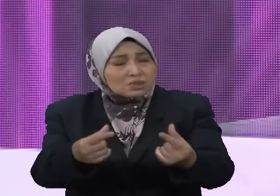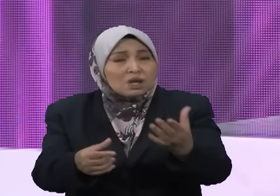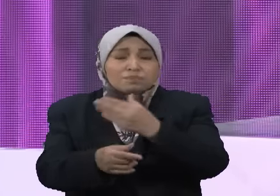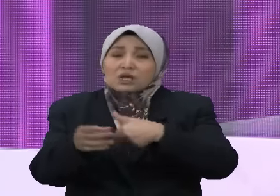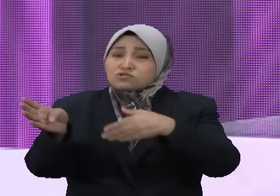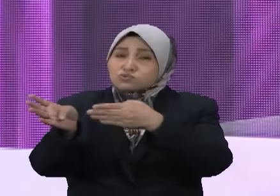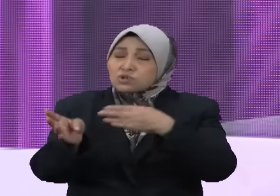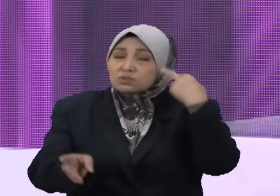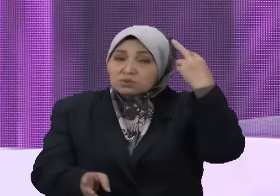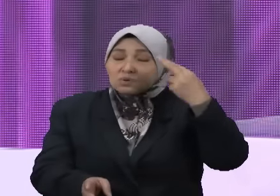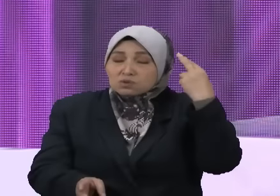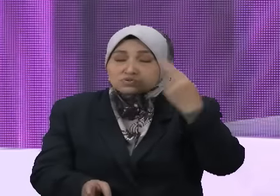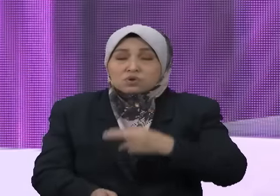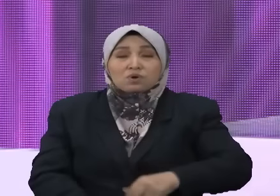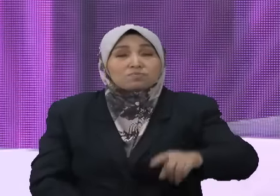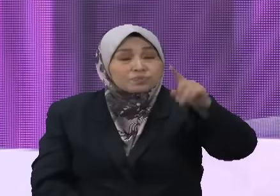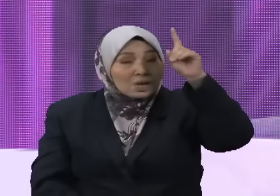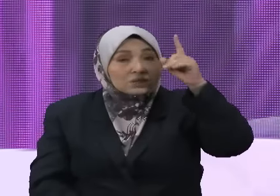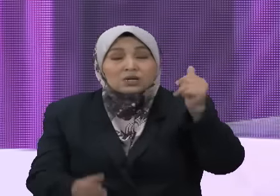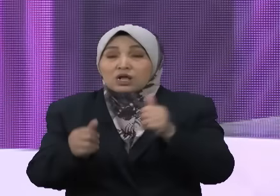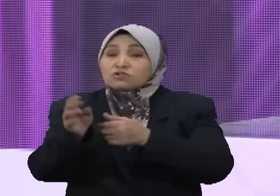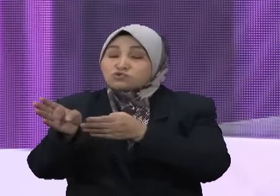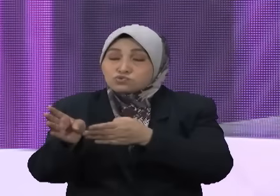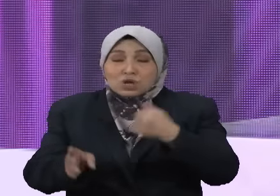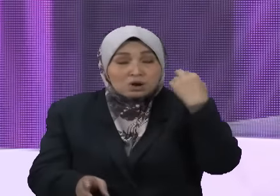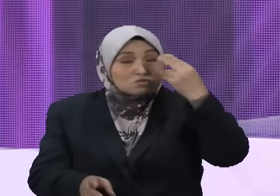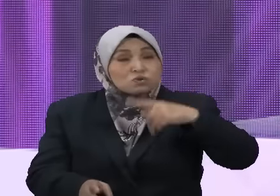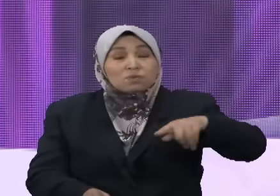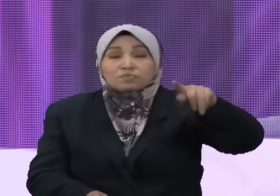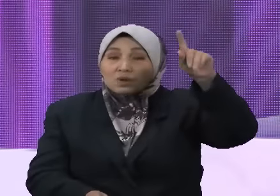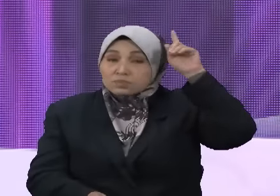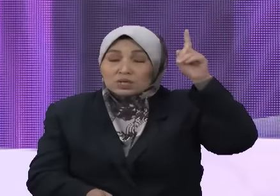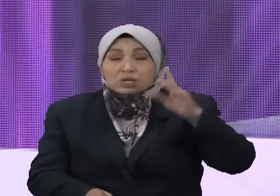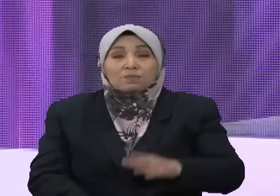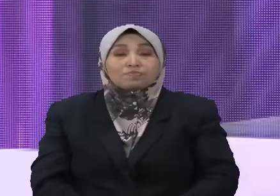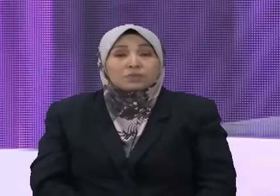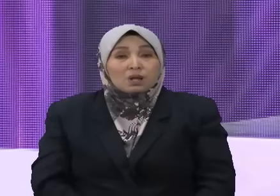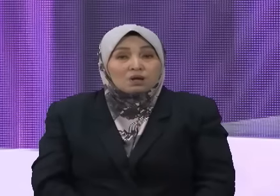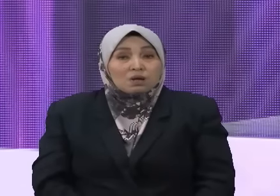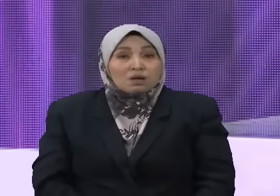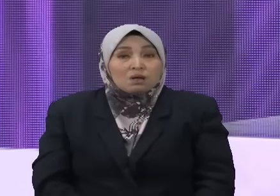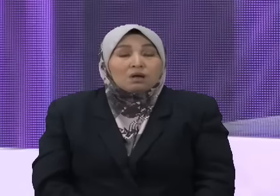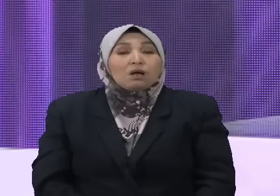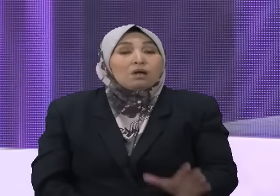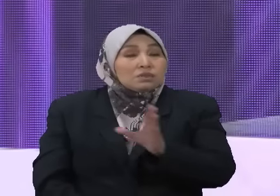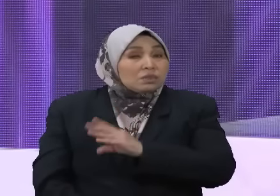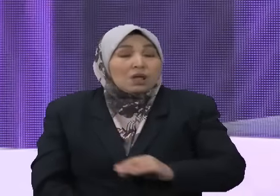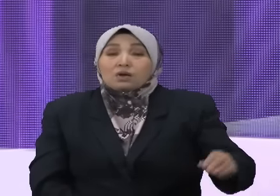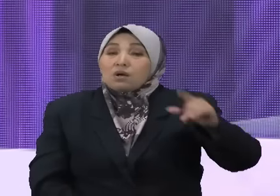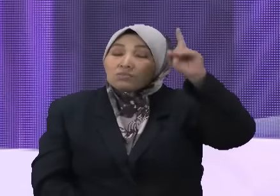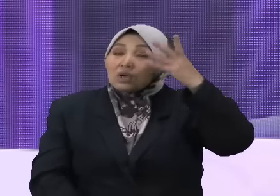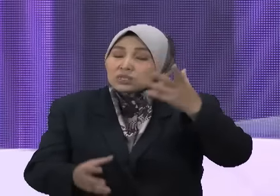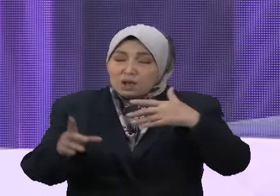sunnati rasulihi sallallahuaihi wasallam dengan sunnah Rasul Baginda Nabi sallallahuaihi wasallam innama yuridullah Sesungguhnya Allah ingin